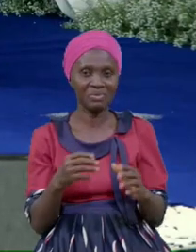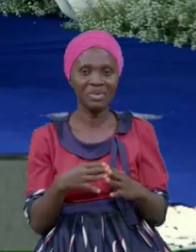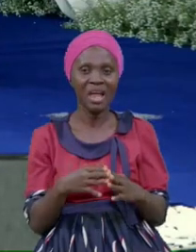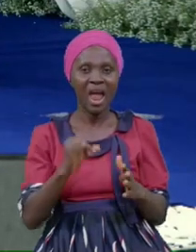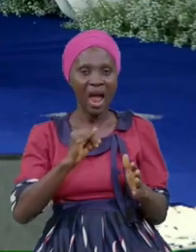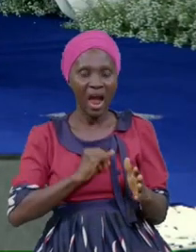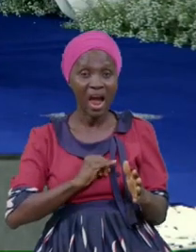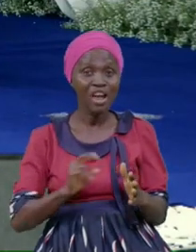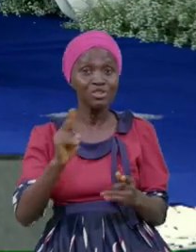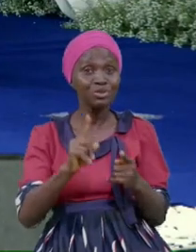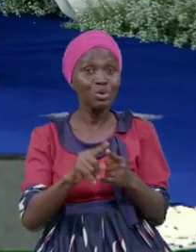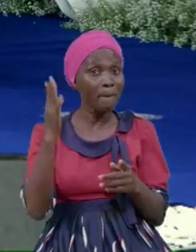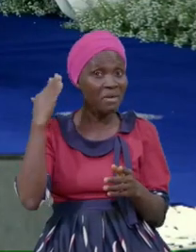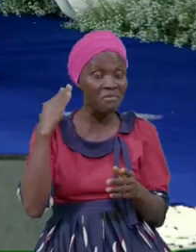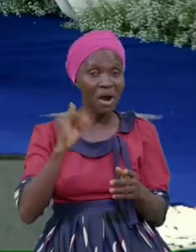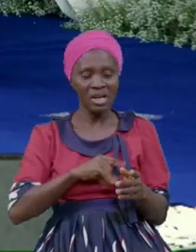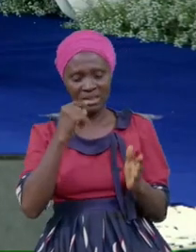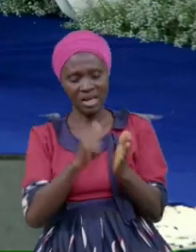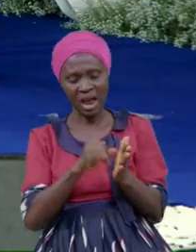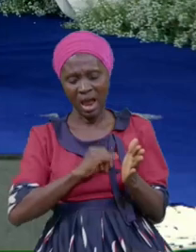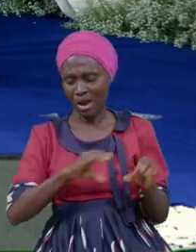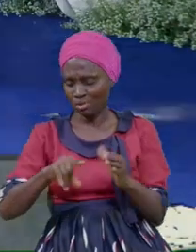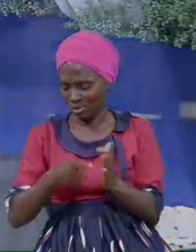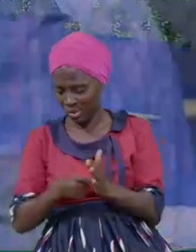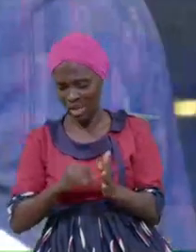avant, je prenais des résolutions, je vais faire ceci, je vais faire cela. Mais je n'ai